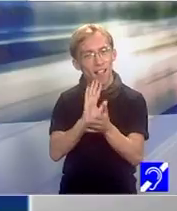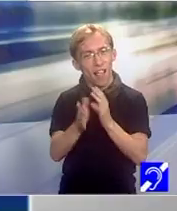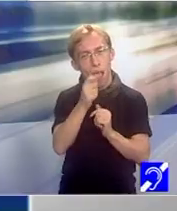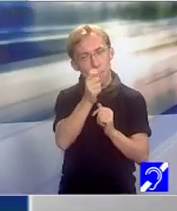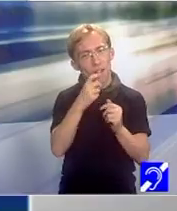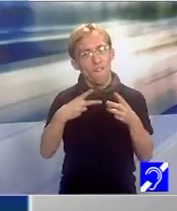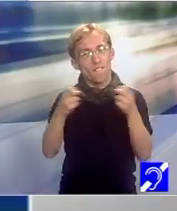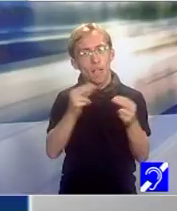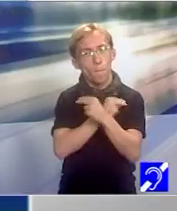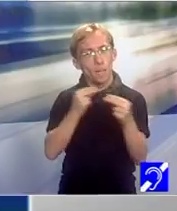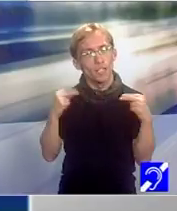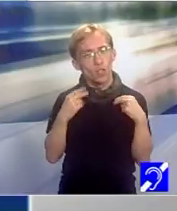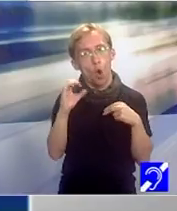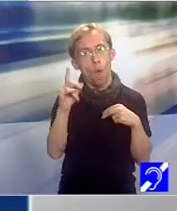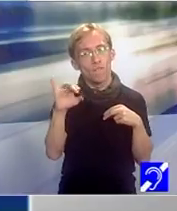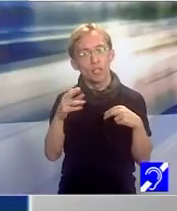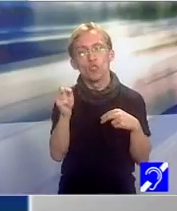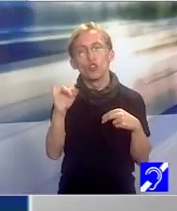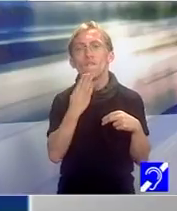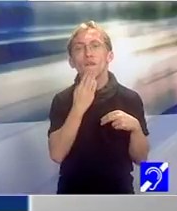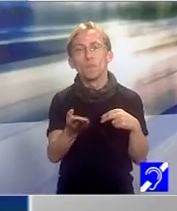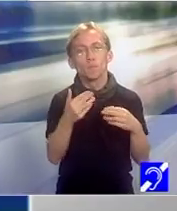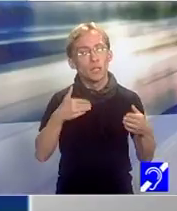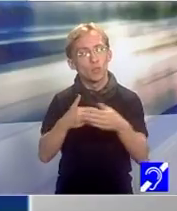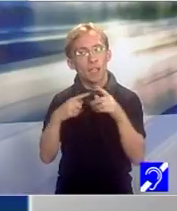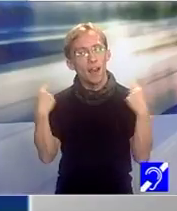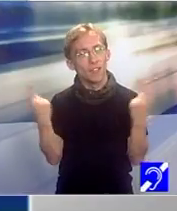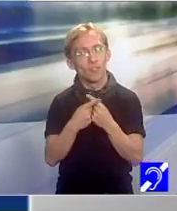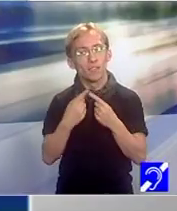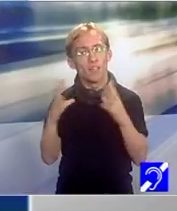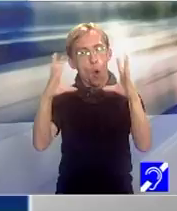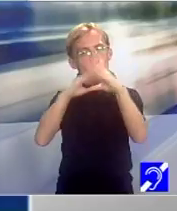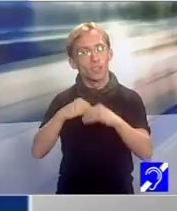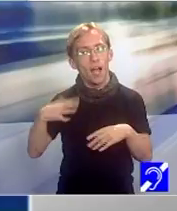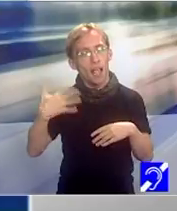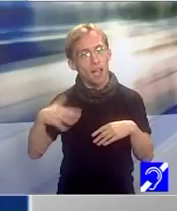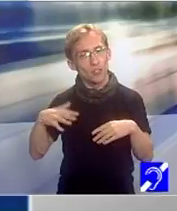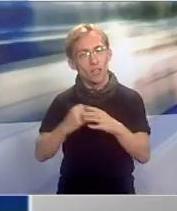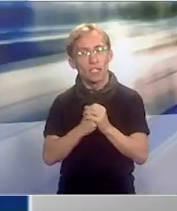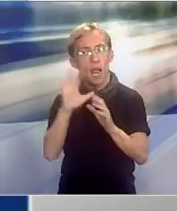Fără Prejudecăți. Eu sunt Ovidiu Damian, vă mulțumesc că ați fost alături de noi. Să aveți o seară excelentă! La revedere!